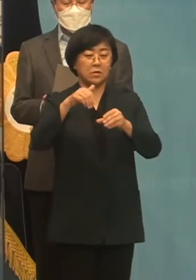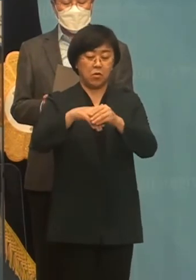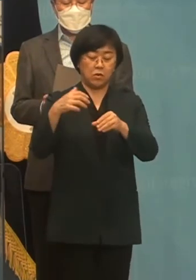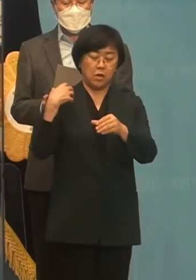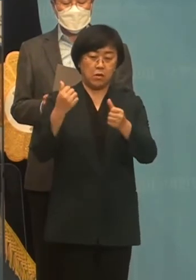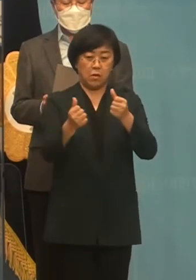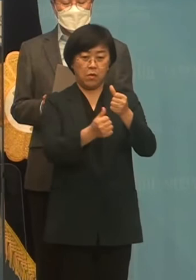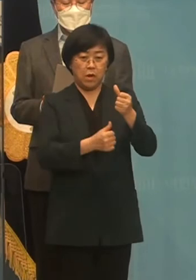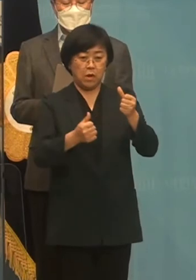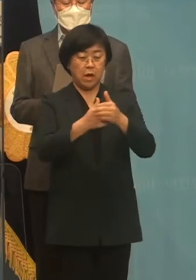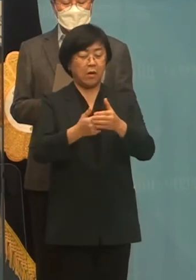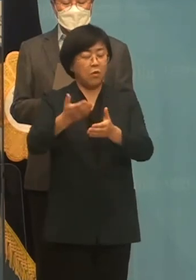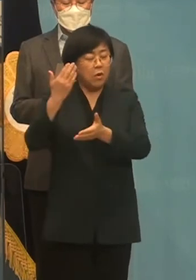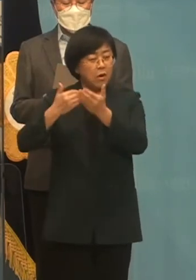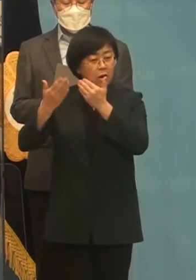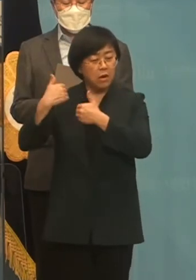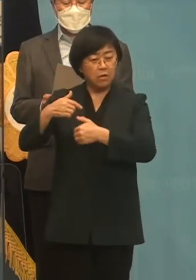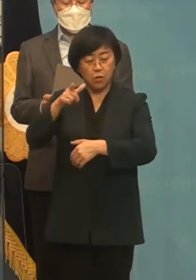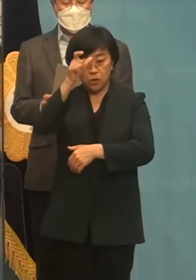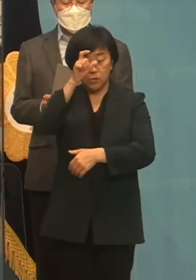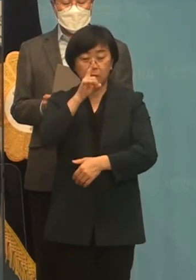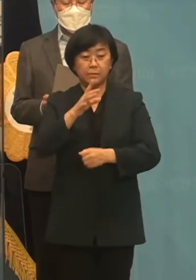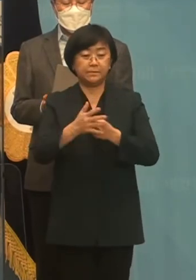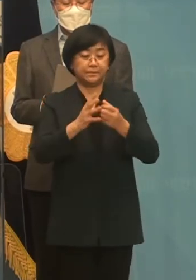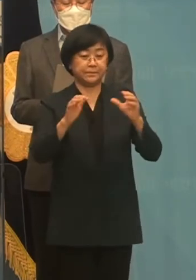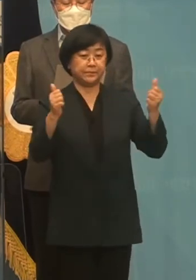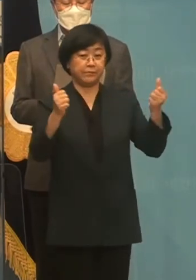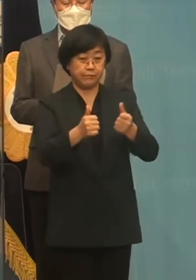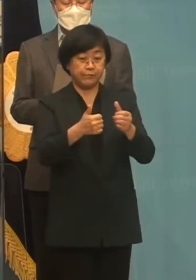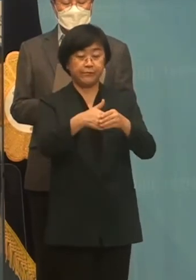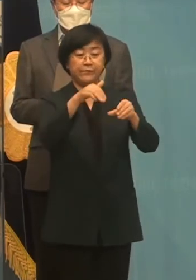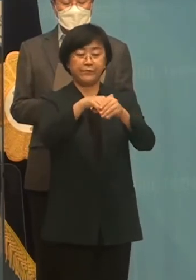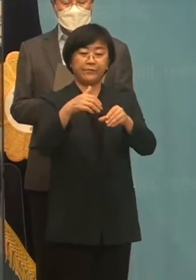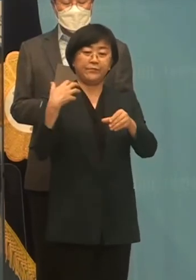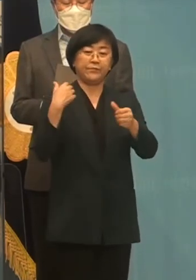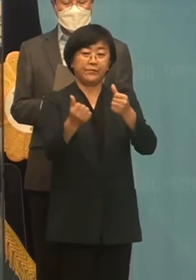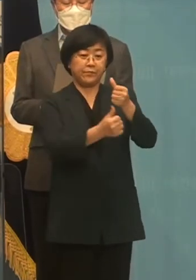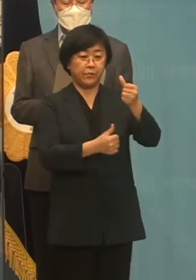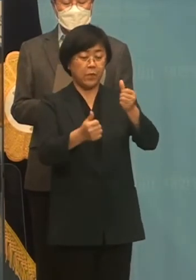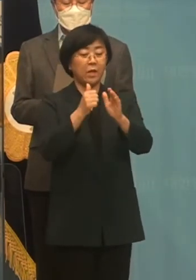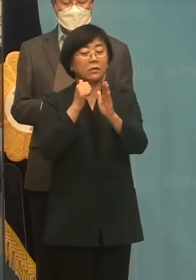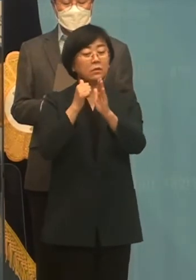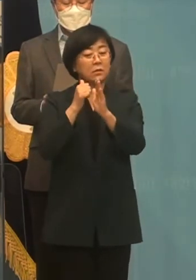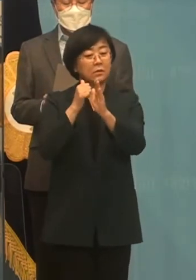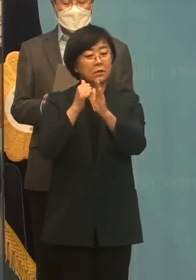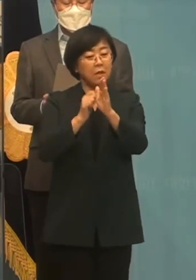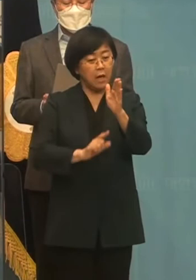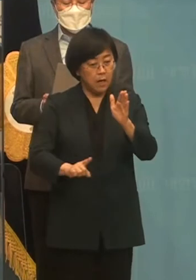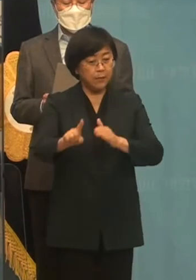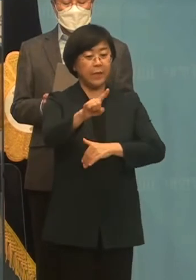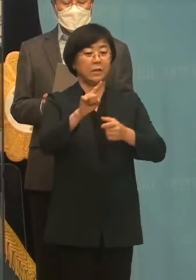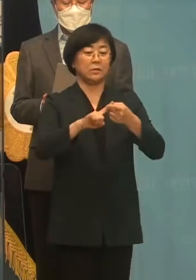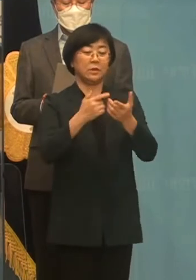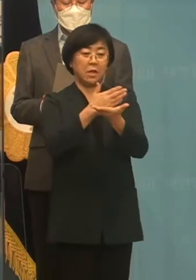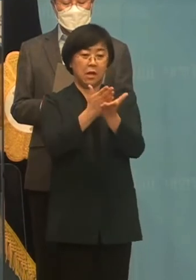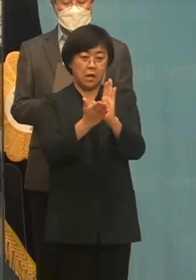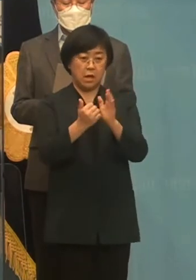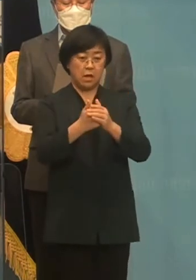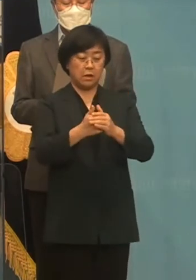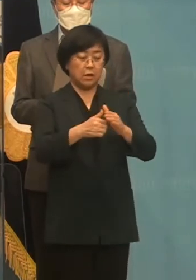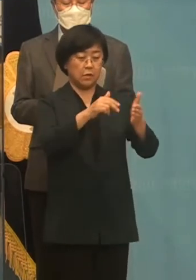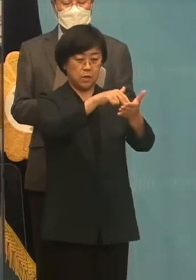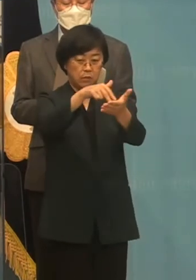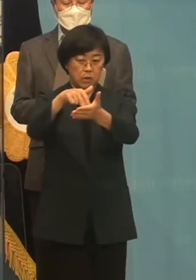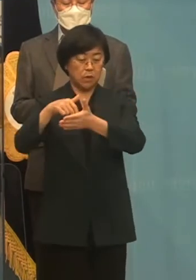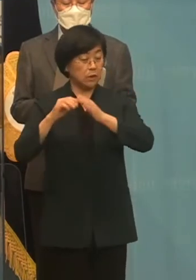정치인만의 용광로가 되어서는 안 됩니다. 국회의원 중심의 선대위, 선수 위주의 선대위는 다양한 계층의 목소리를